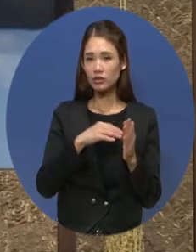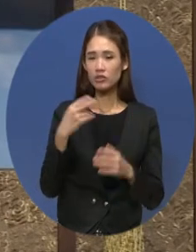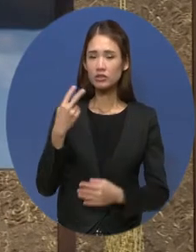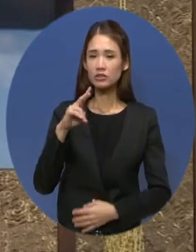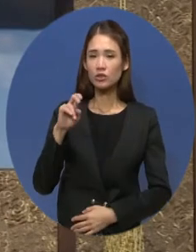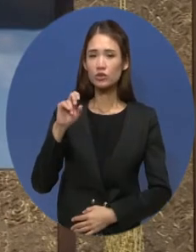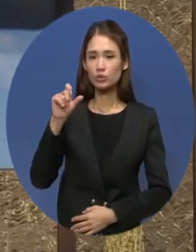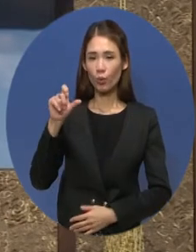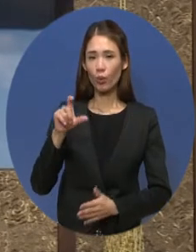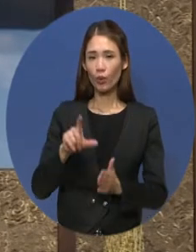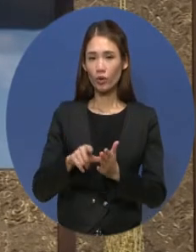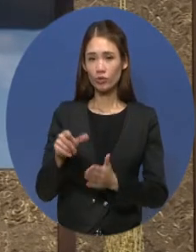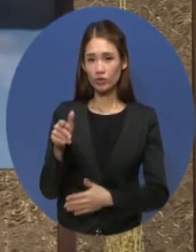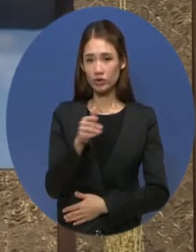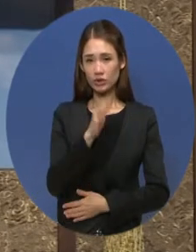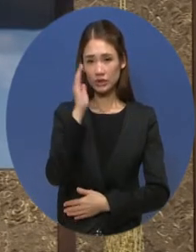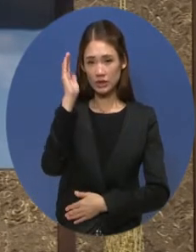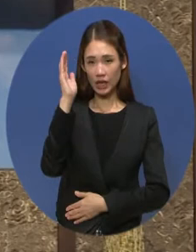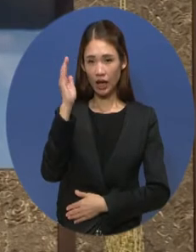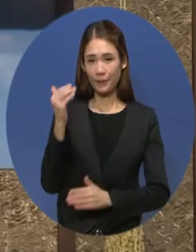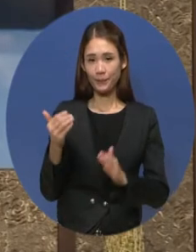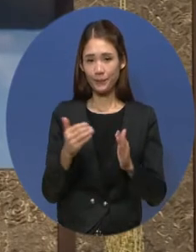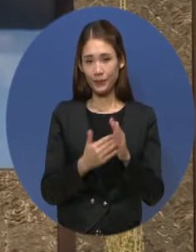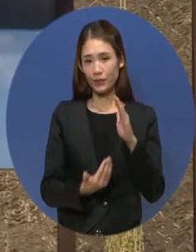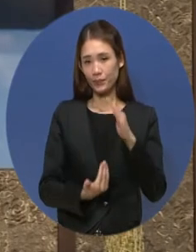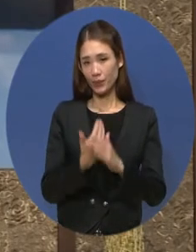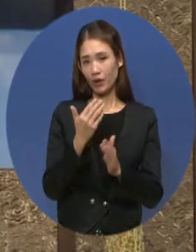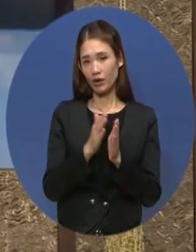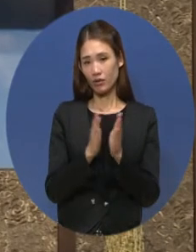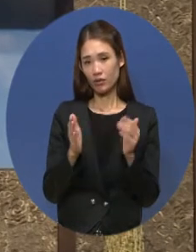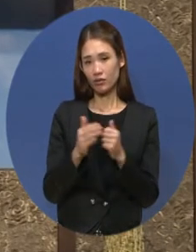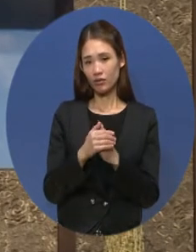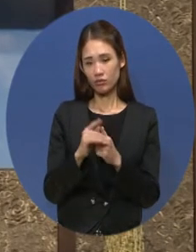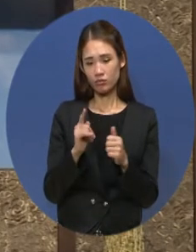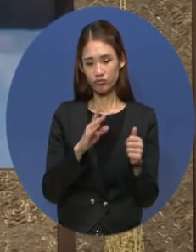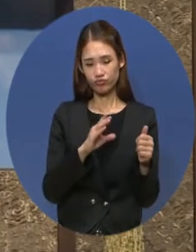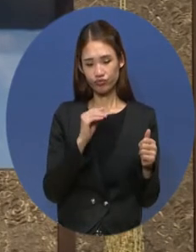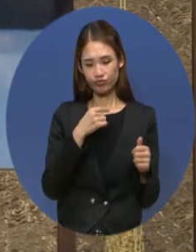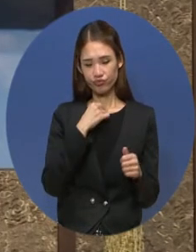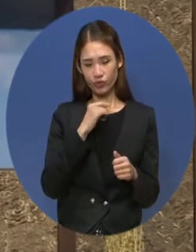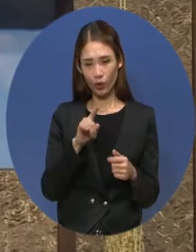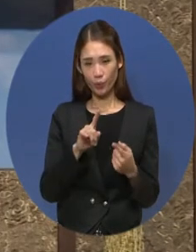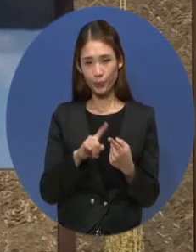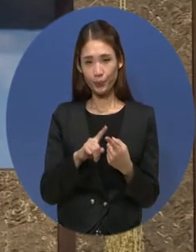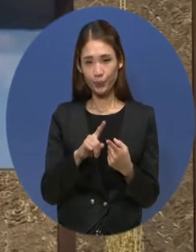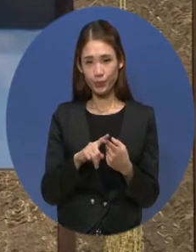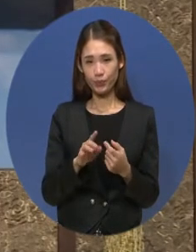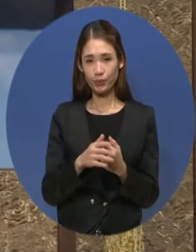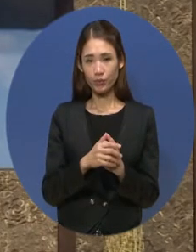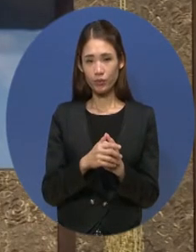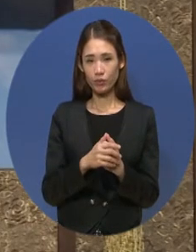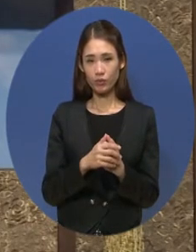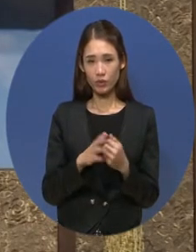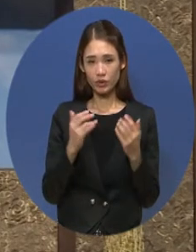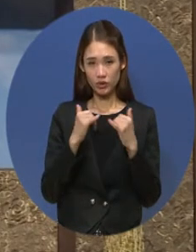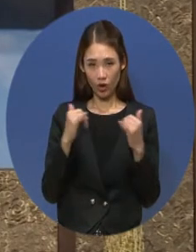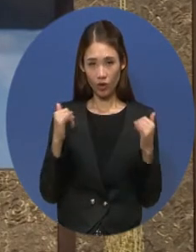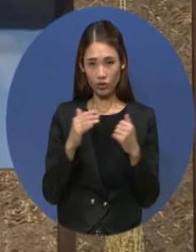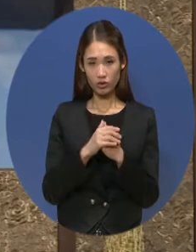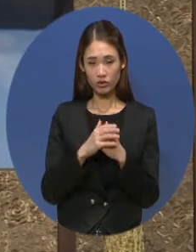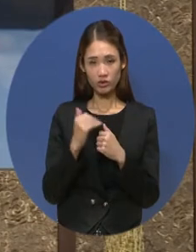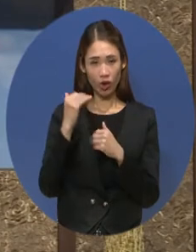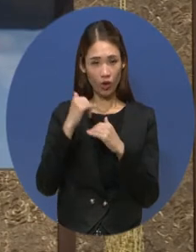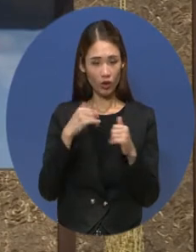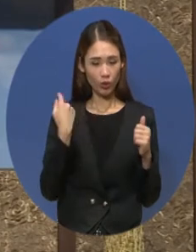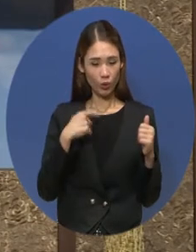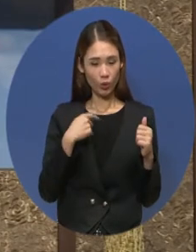서부터 이제 이야기는 15년 상태 이루어 지기 시작하면서 그런 어떤 모델이 좋겠느냐 해서 성인 분들이니까 성인